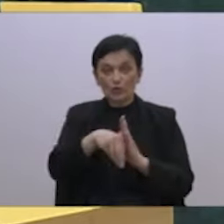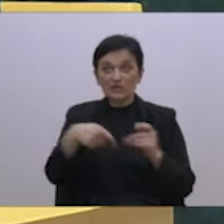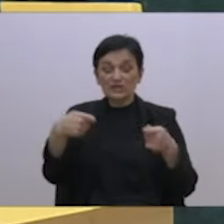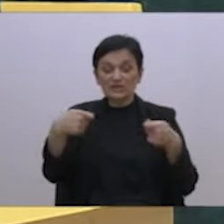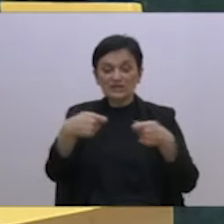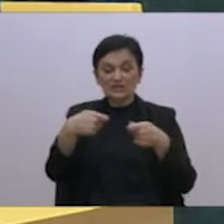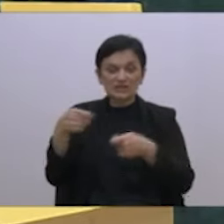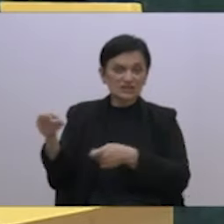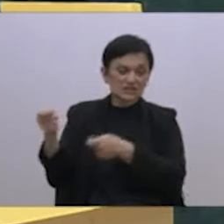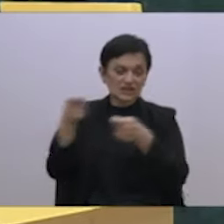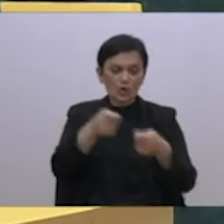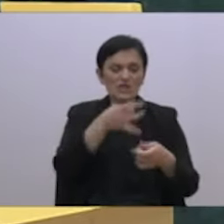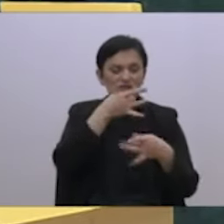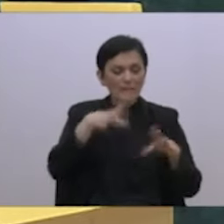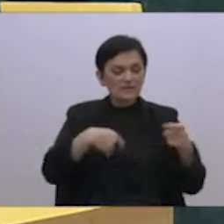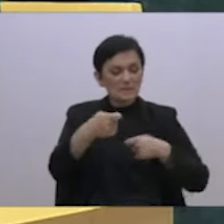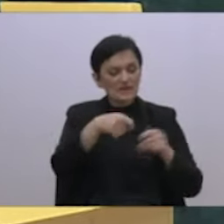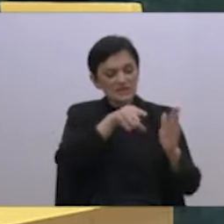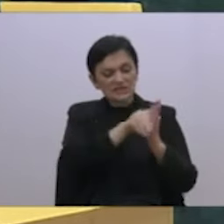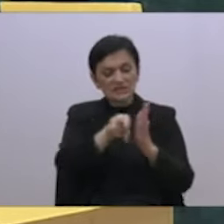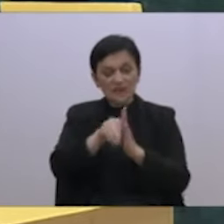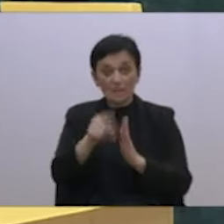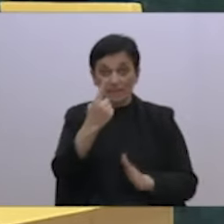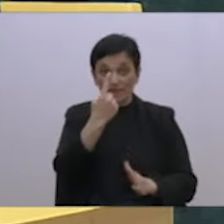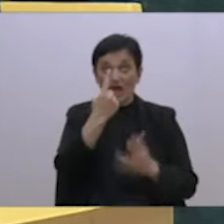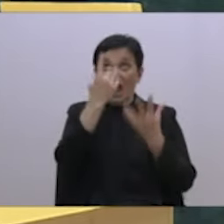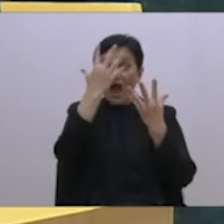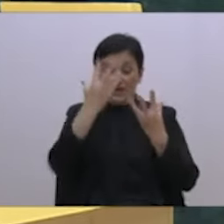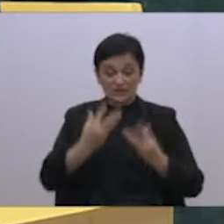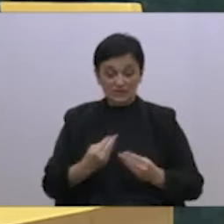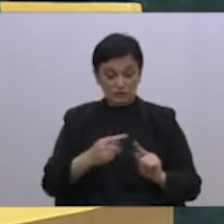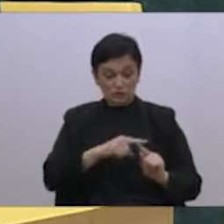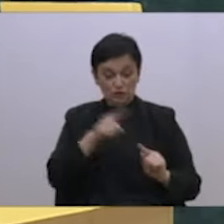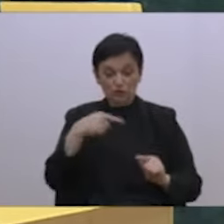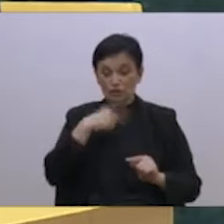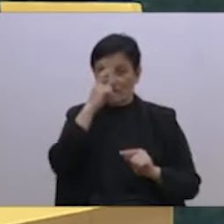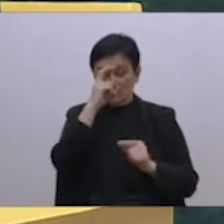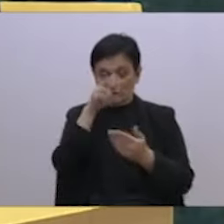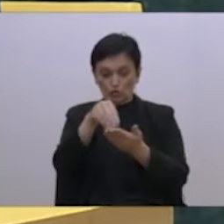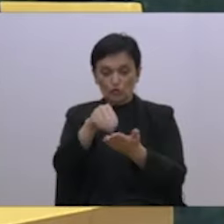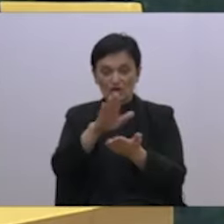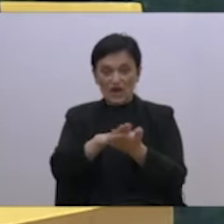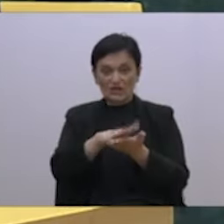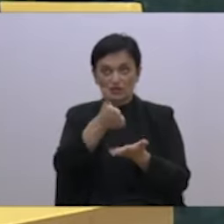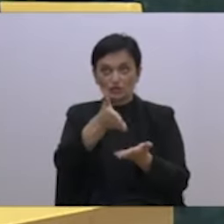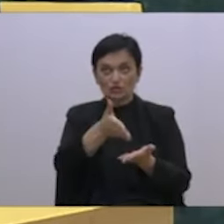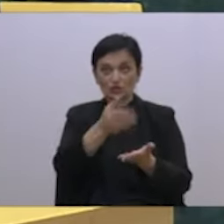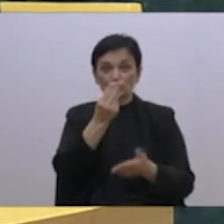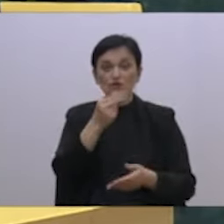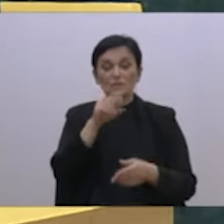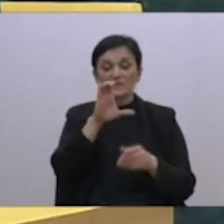გადმოიტანოს ნებისმიერ ბიზნესში. ერთი დღის განმავლობაში ჩვენ საჯარო რეესში